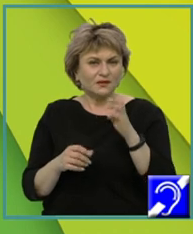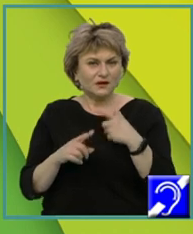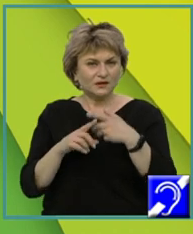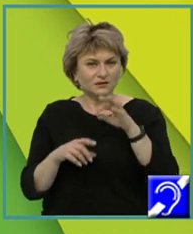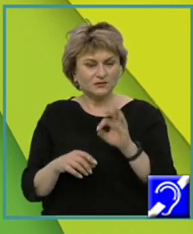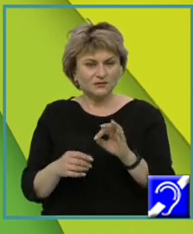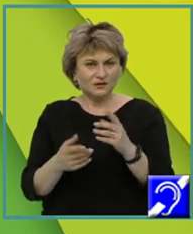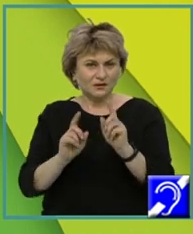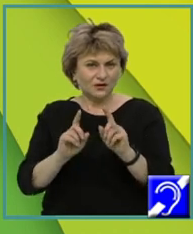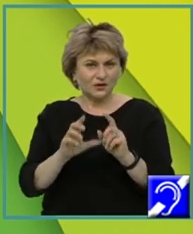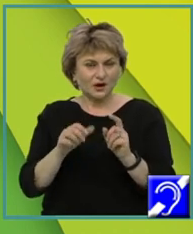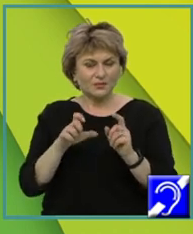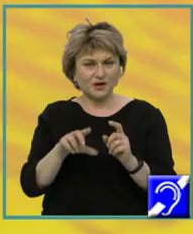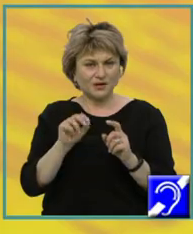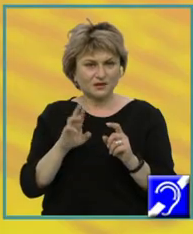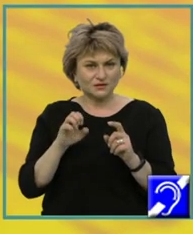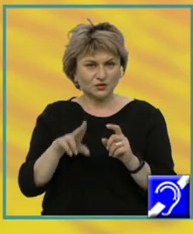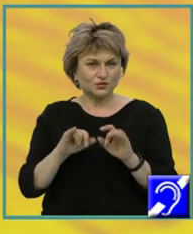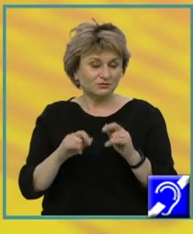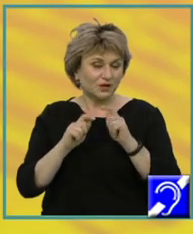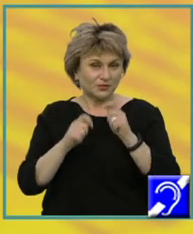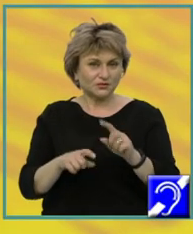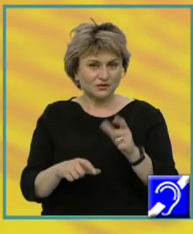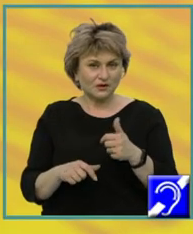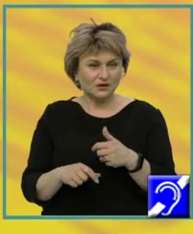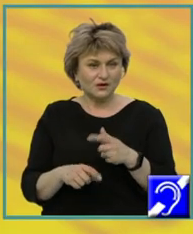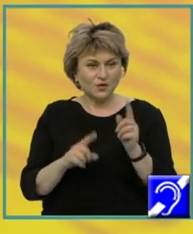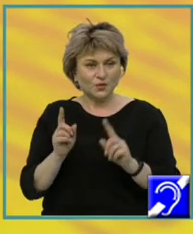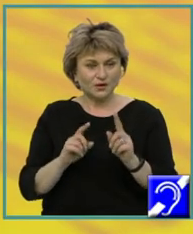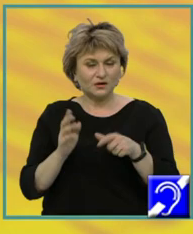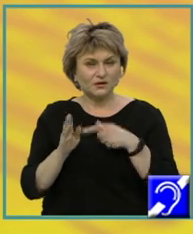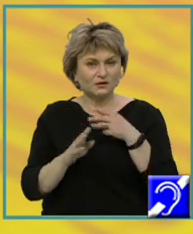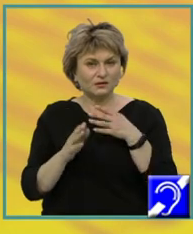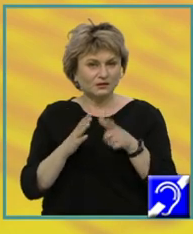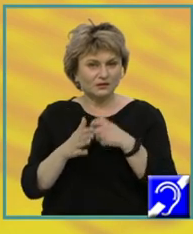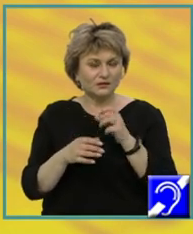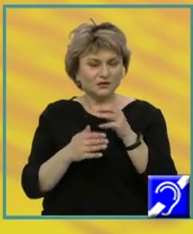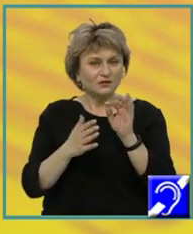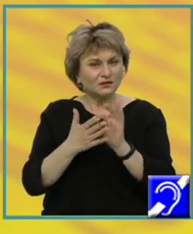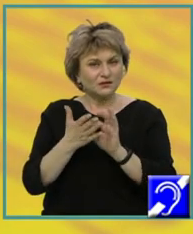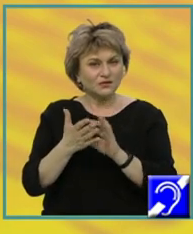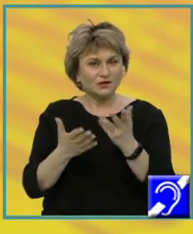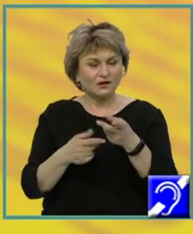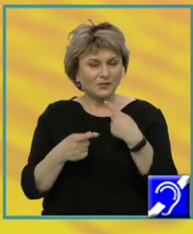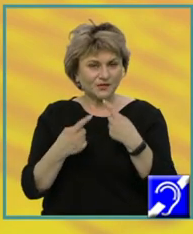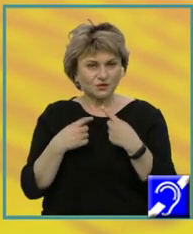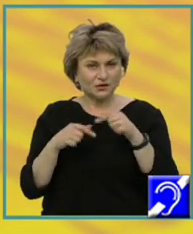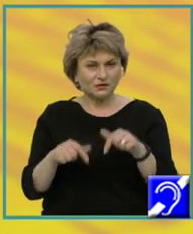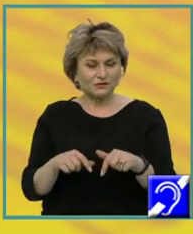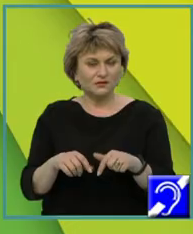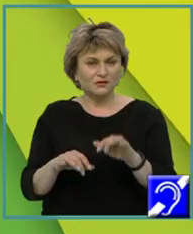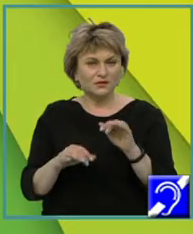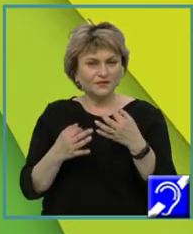lui Camil Petrescu raportând vă la unele dintre trăsăturile fie pe care le am discutat aici